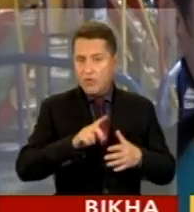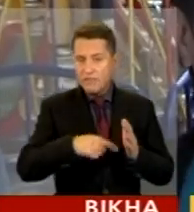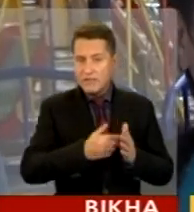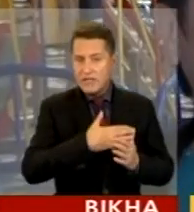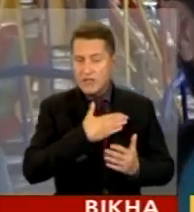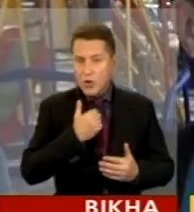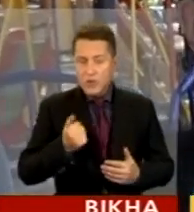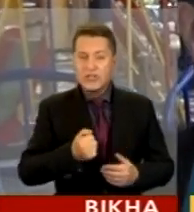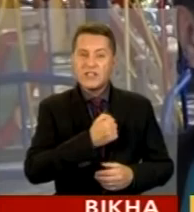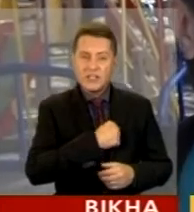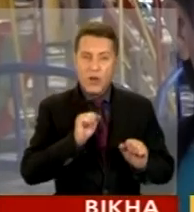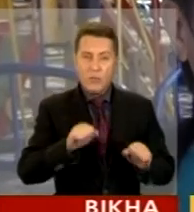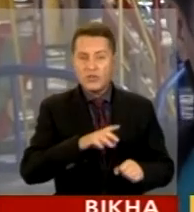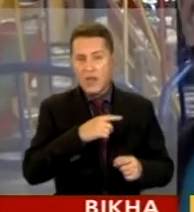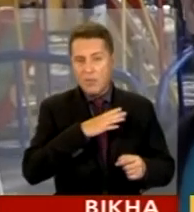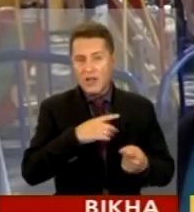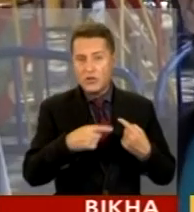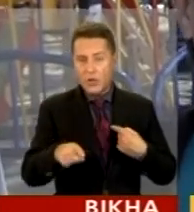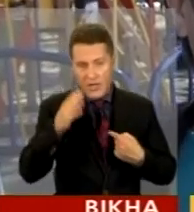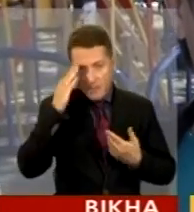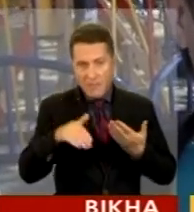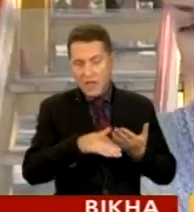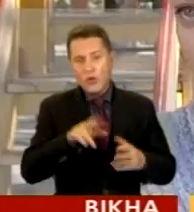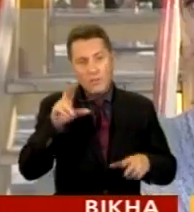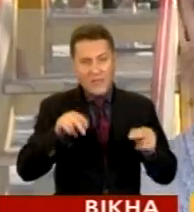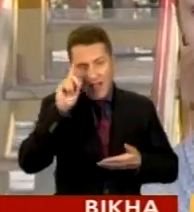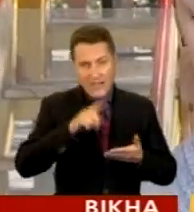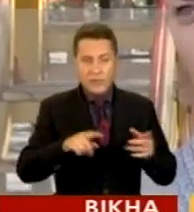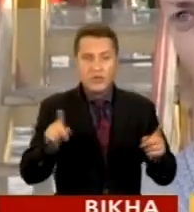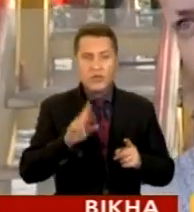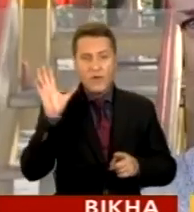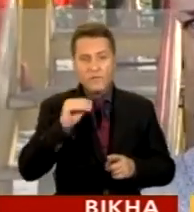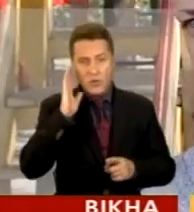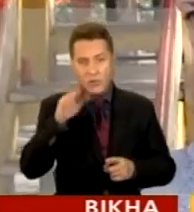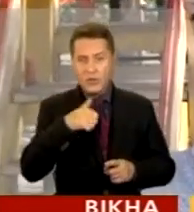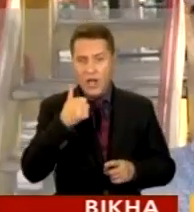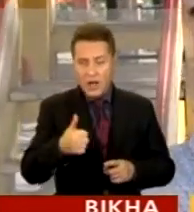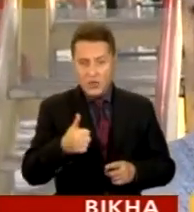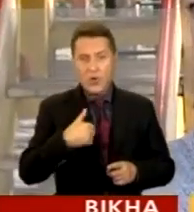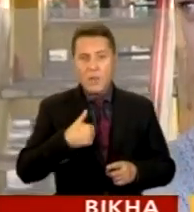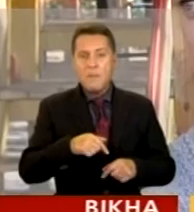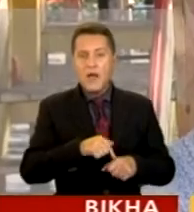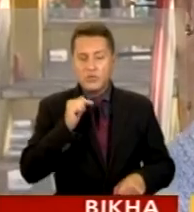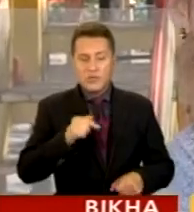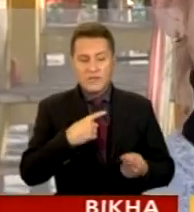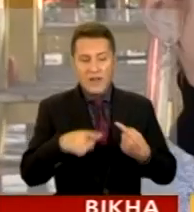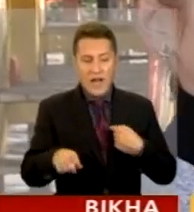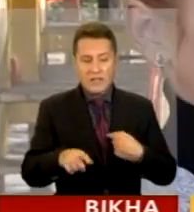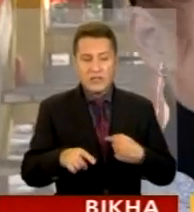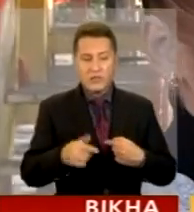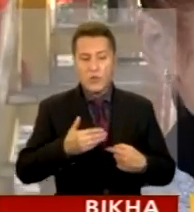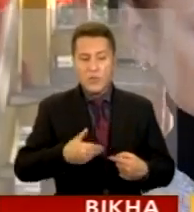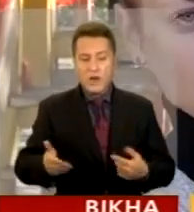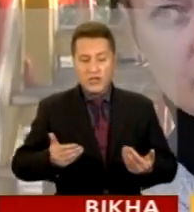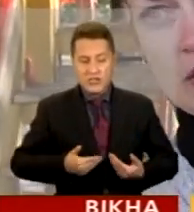было и другим бы методом, но уж так получилось. Надеемся, что все будет хорошо. Мы там, мы почувствовали разницу, конечно. Так получилось, что мы жили